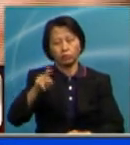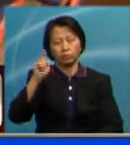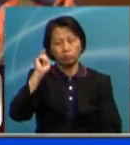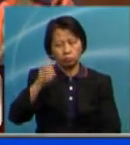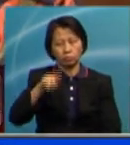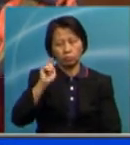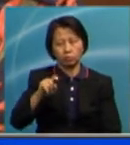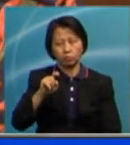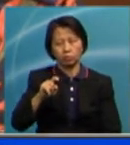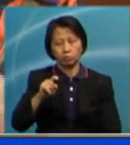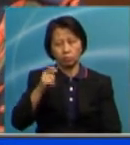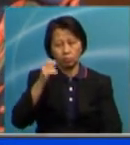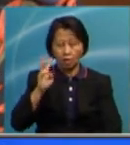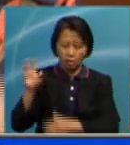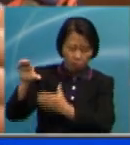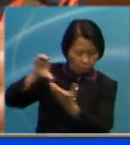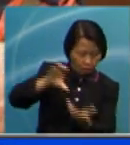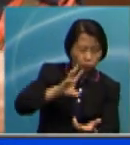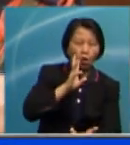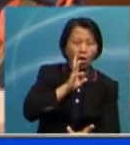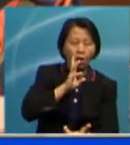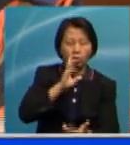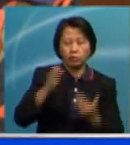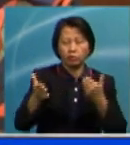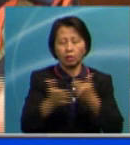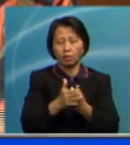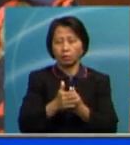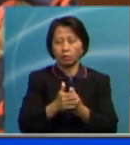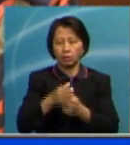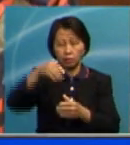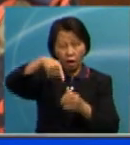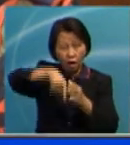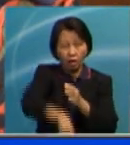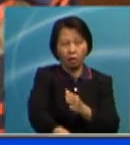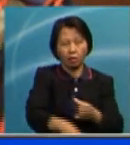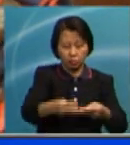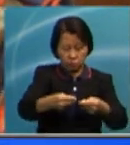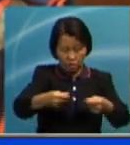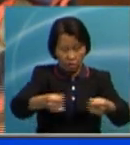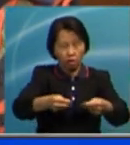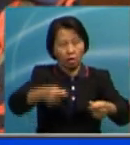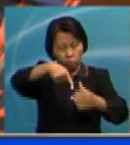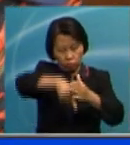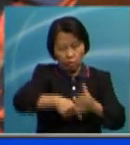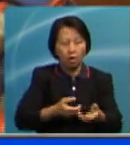kena masukkan air samp ke dalam tanah